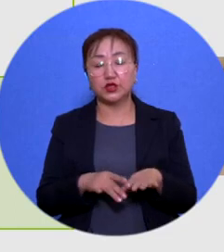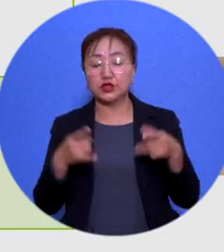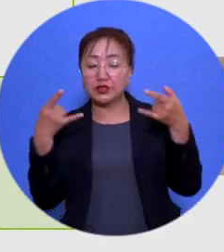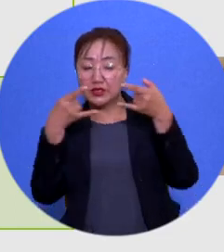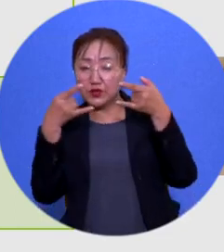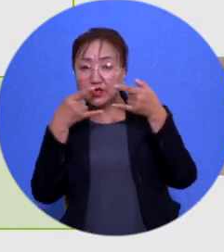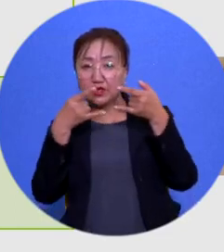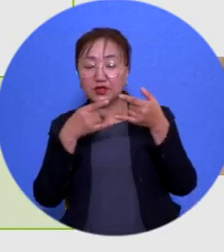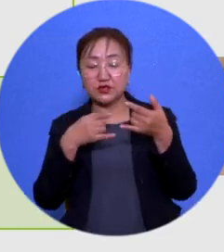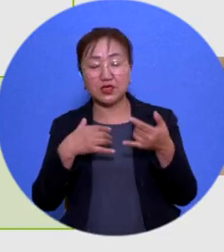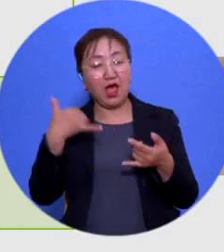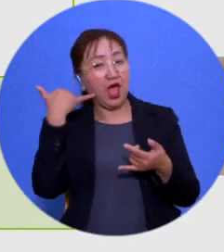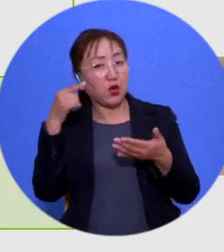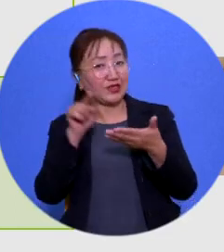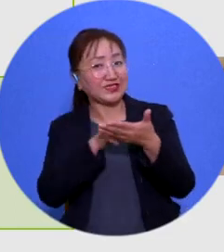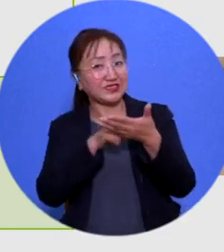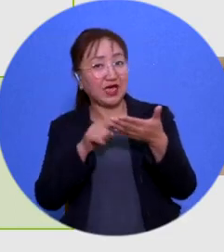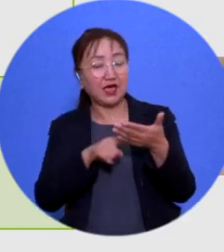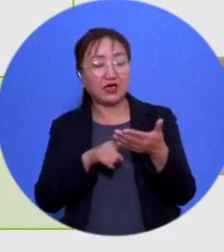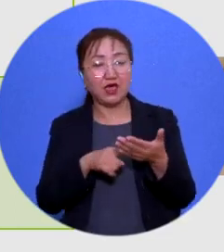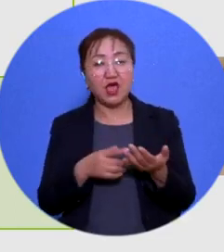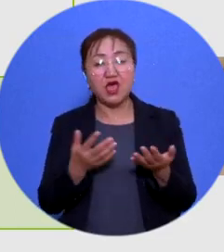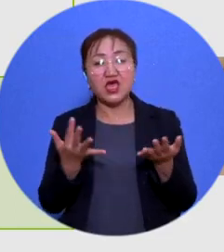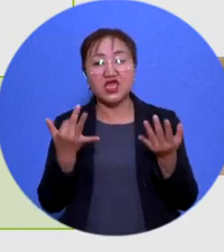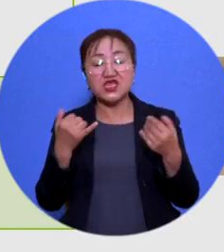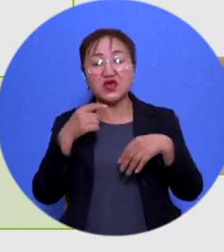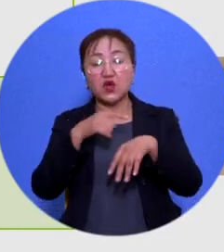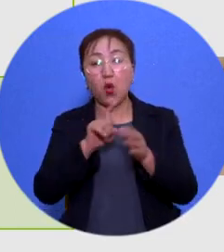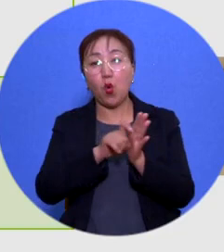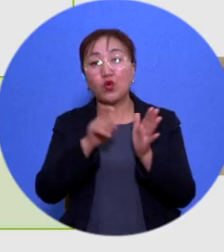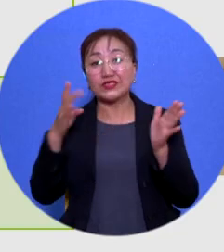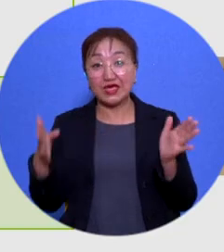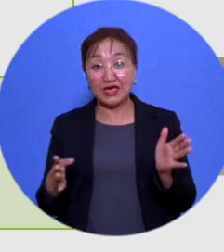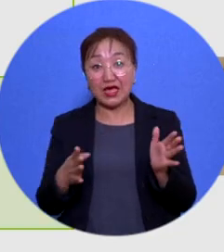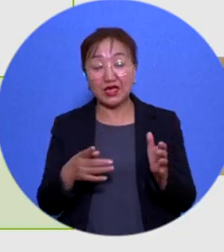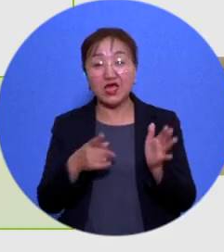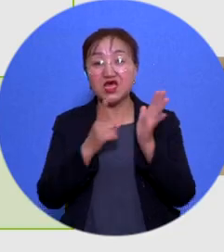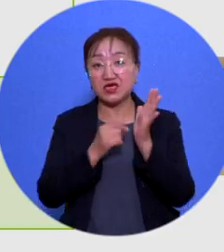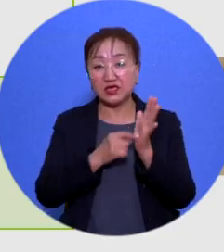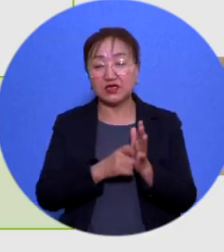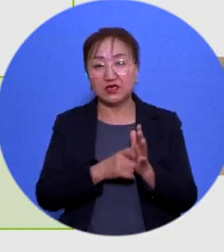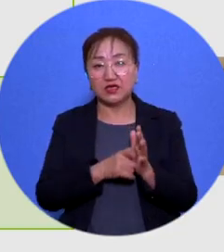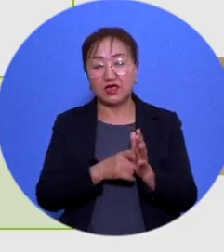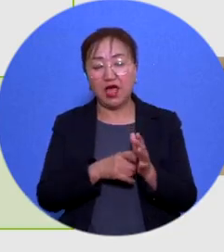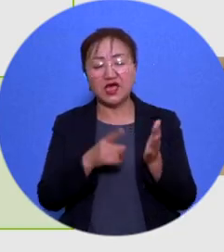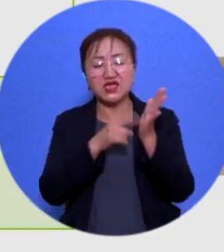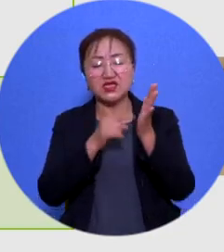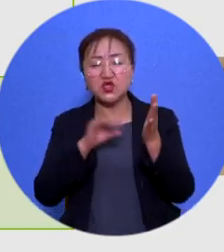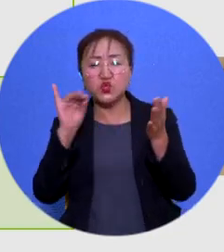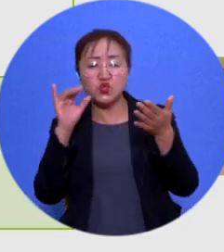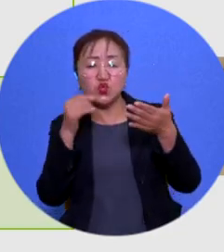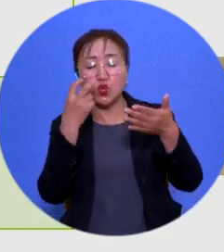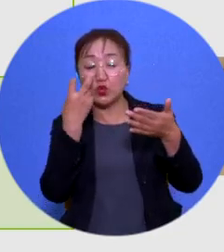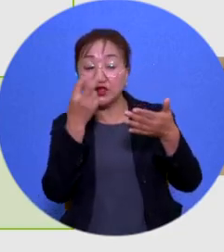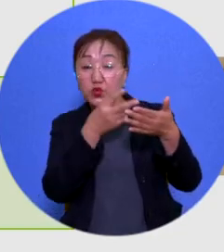телевиз, гар утсаа одоо ямар хугацаагаар хэрэглэх, за ингээ хэрэглэж явах явцдаа юуг үзхийн, яаж ашиглах вэ